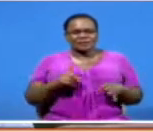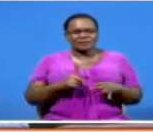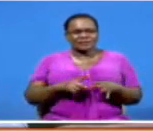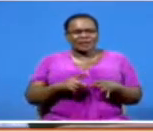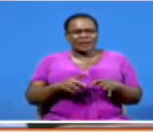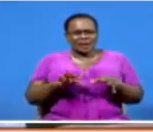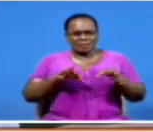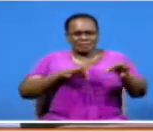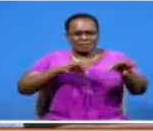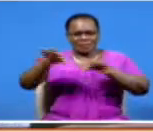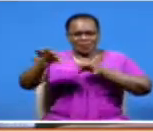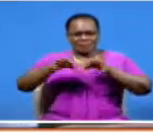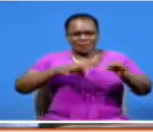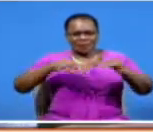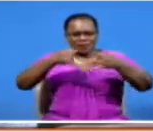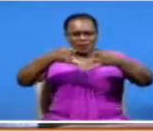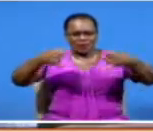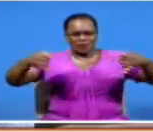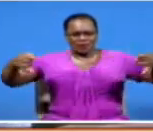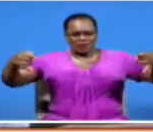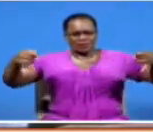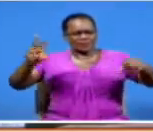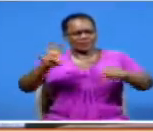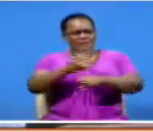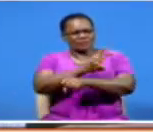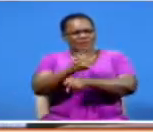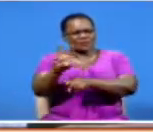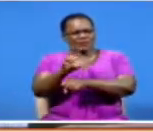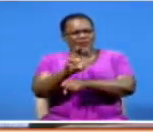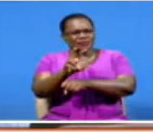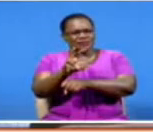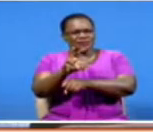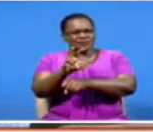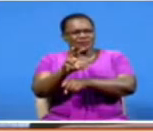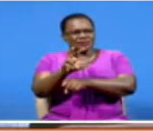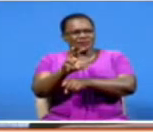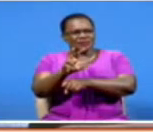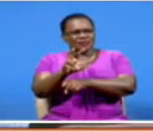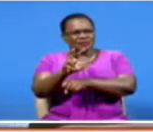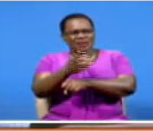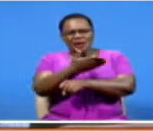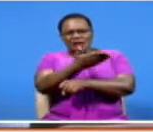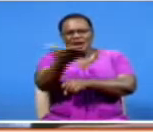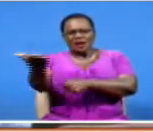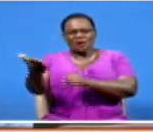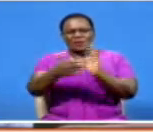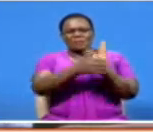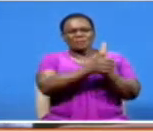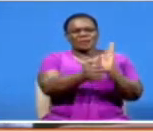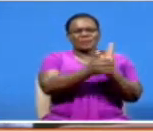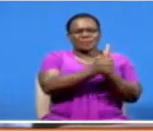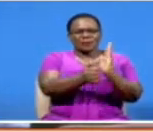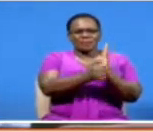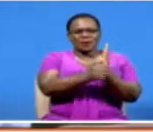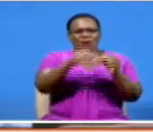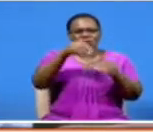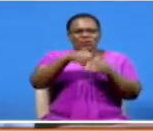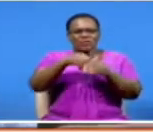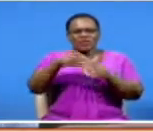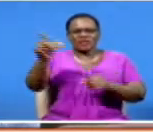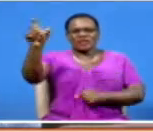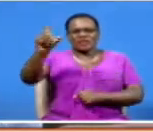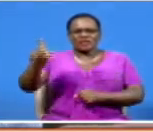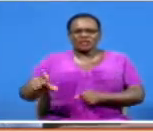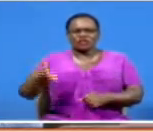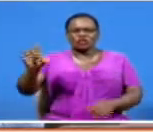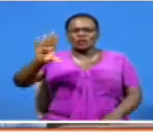ukipima vile wameweka hiyo laini wakifanya survey, hawa wataalamu wetu katika eneo yetu ya